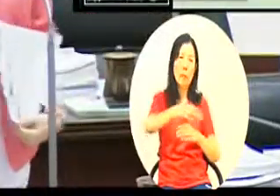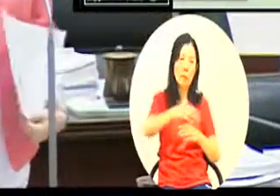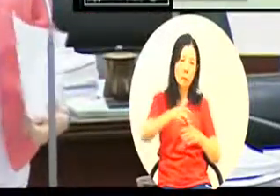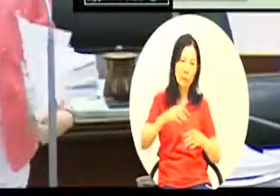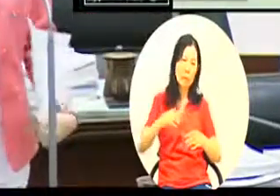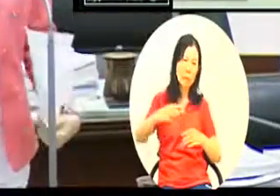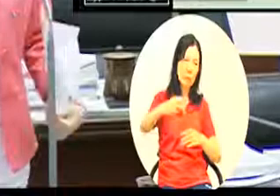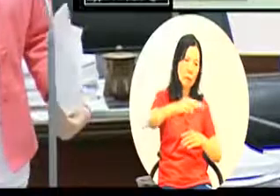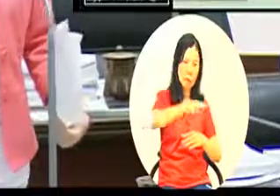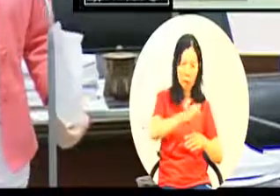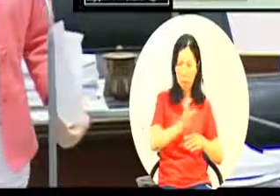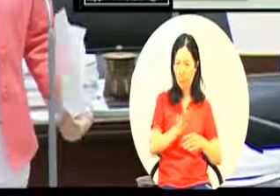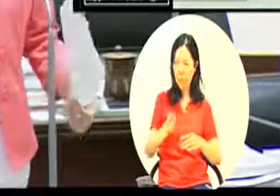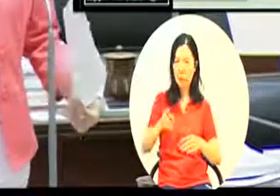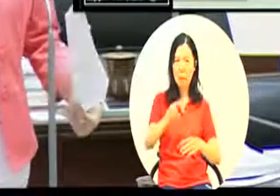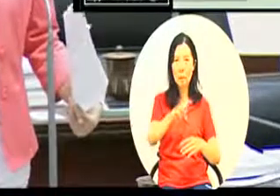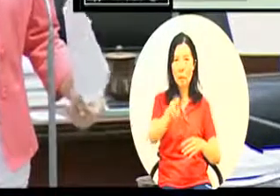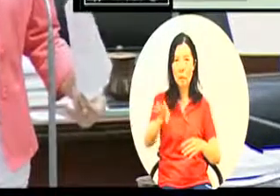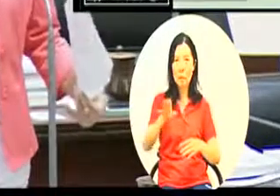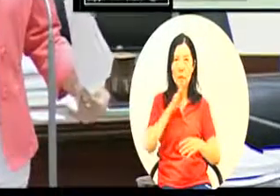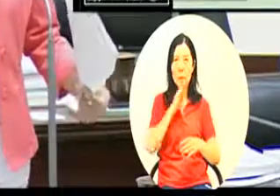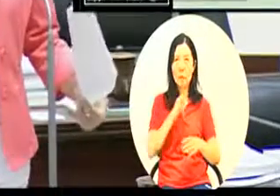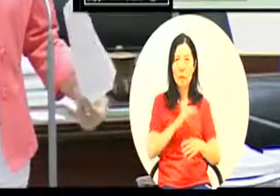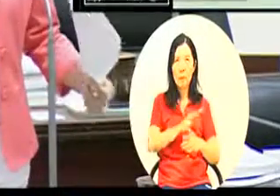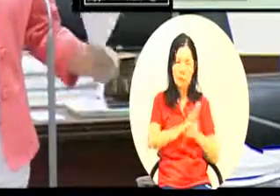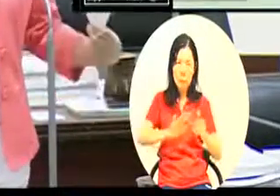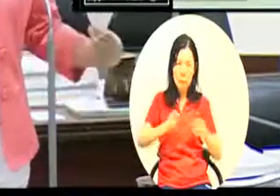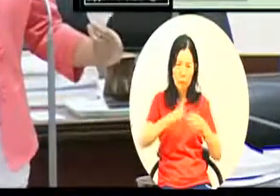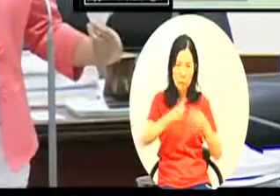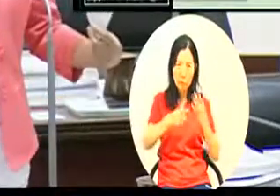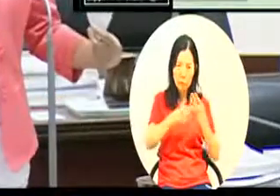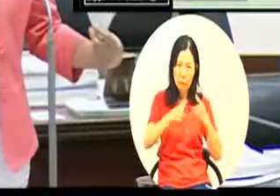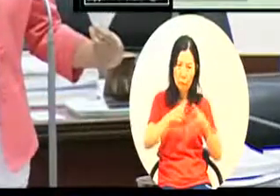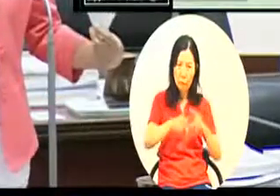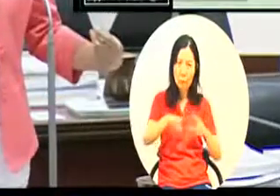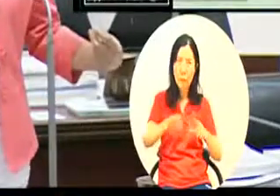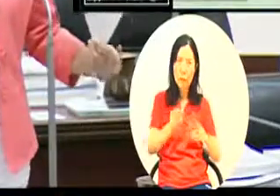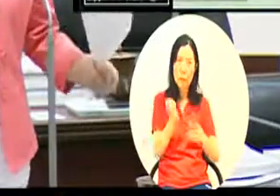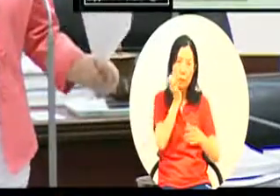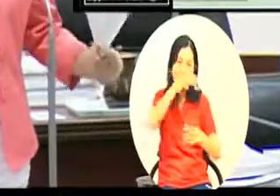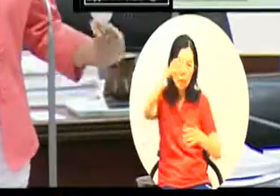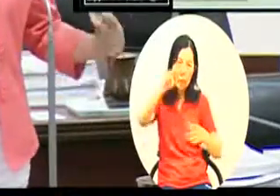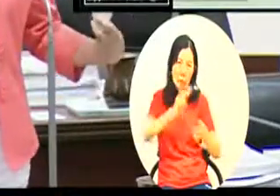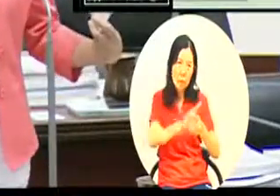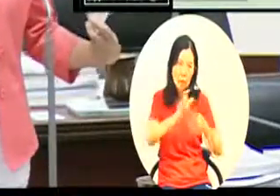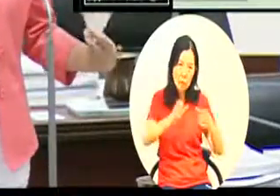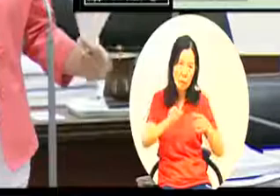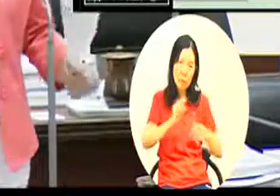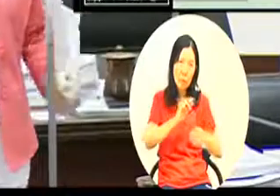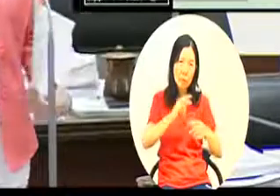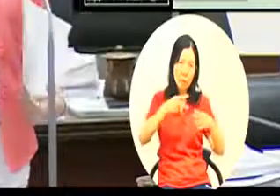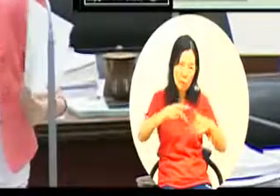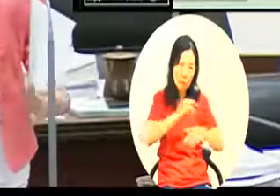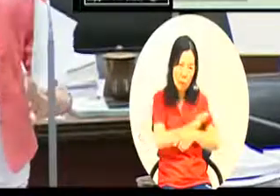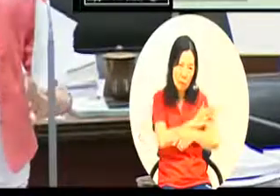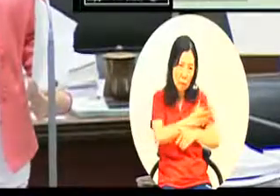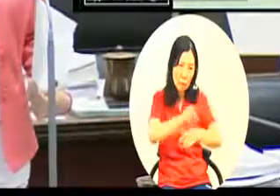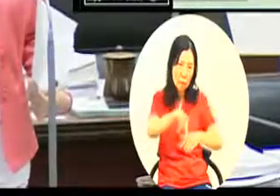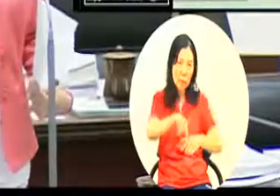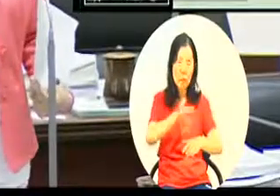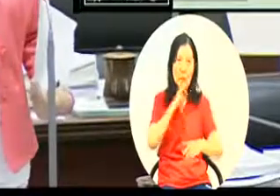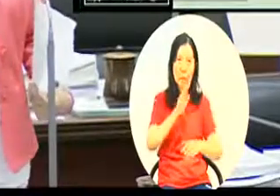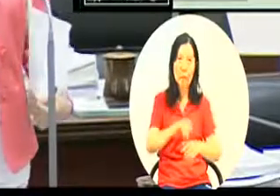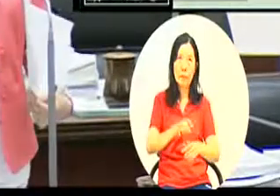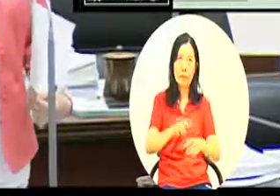围。那也这样也造就了我们林工业区，你看这。冈山林园人武，尤其是林园人武呢，以这